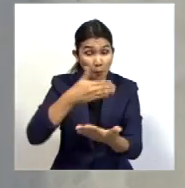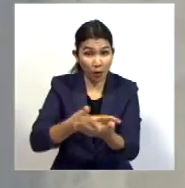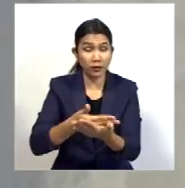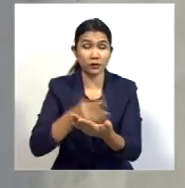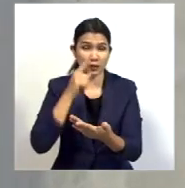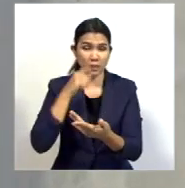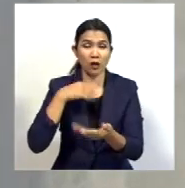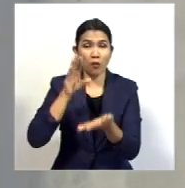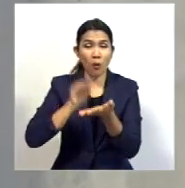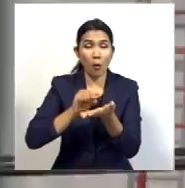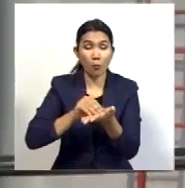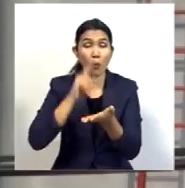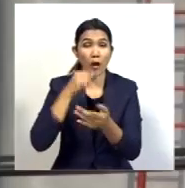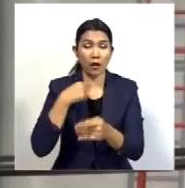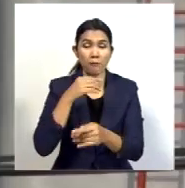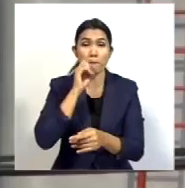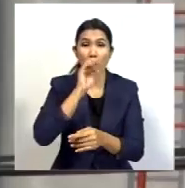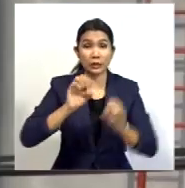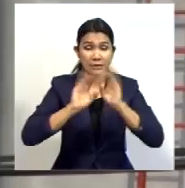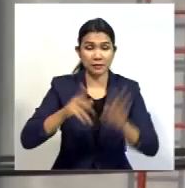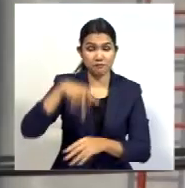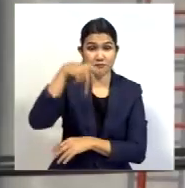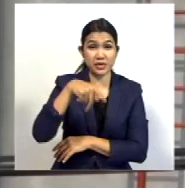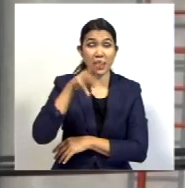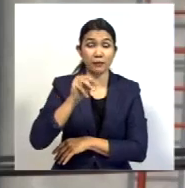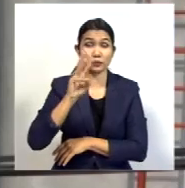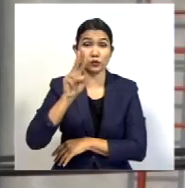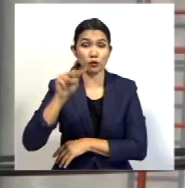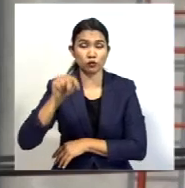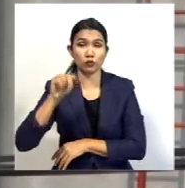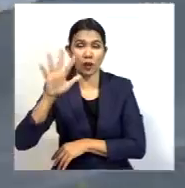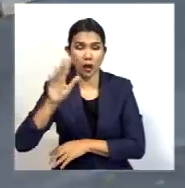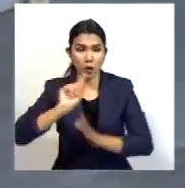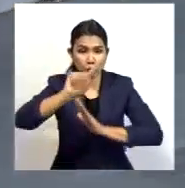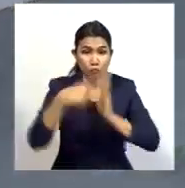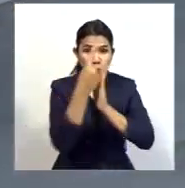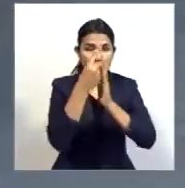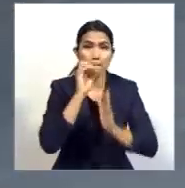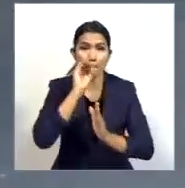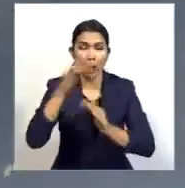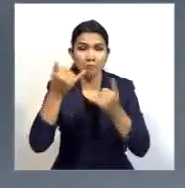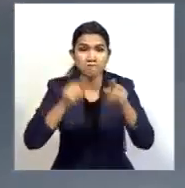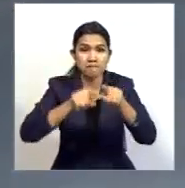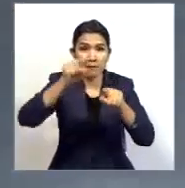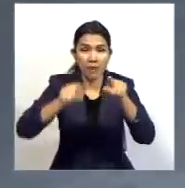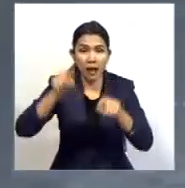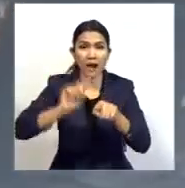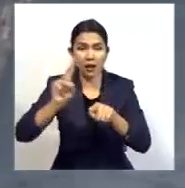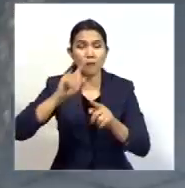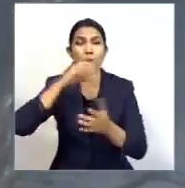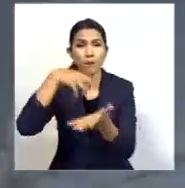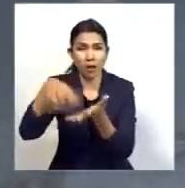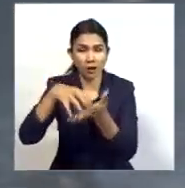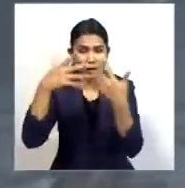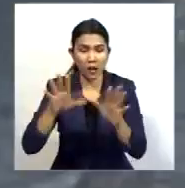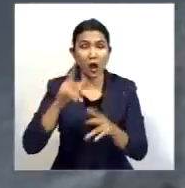จ้งข้อมูลค่าฝุ่นละออง PM 2.5 แบบอัปเดตทุก1ชั่วโมงนะคะแล้วก็ข้อมูลฮอตสปอตจ